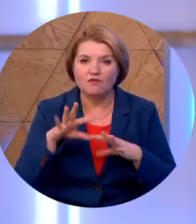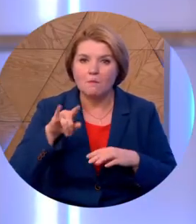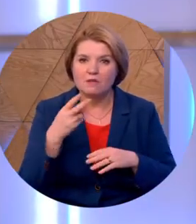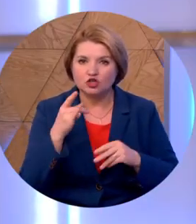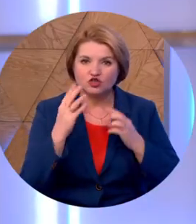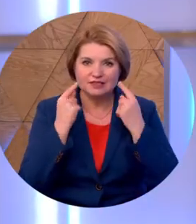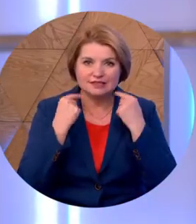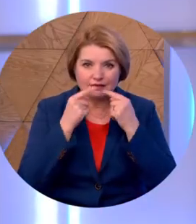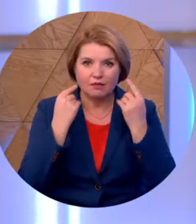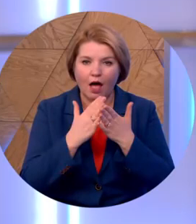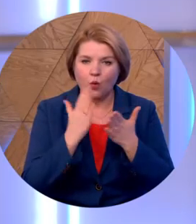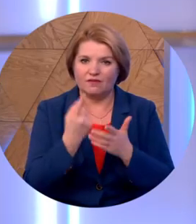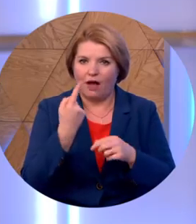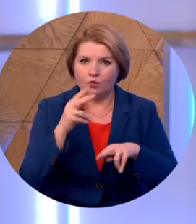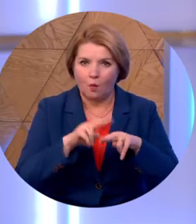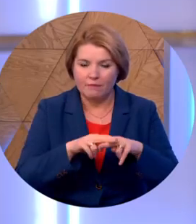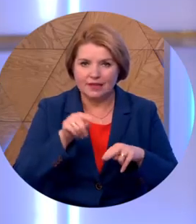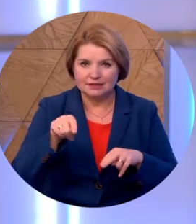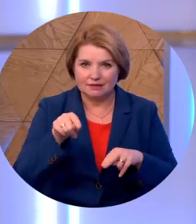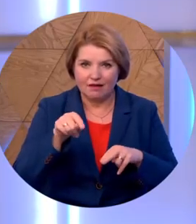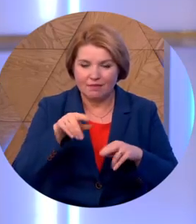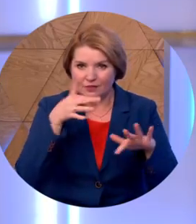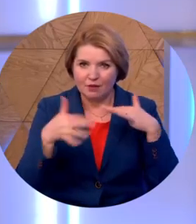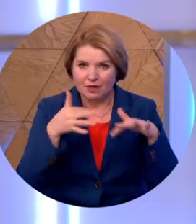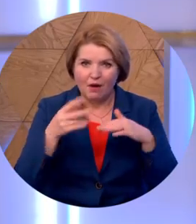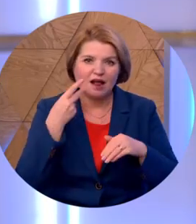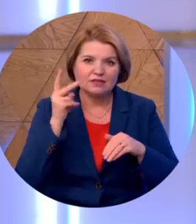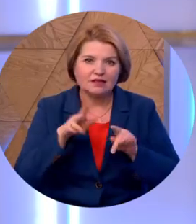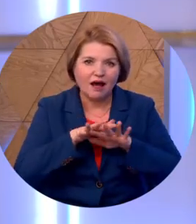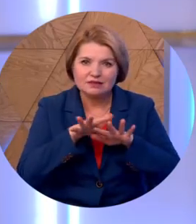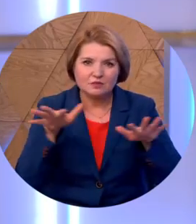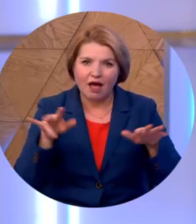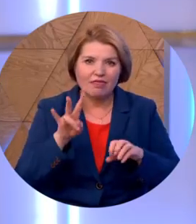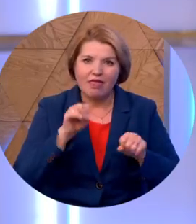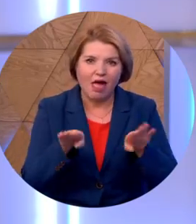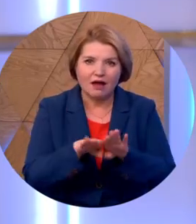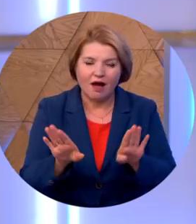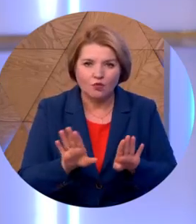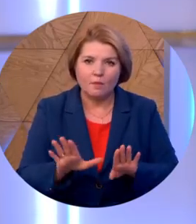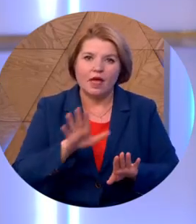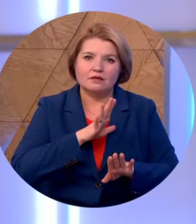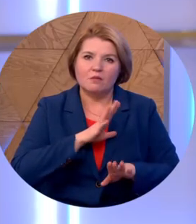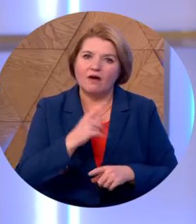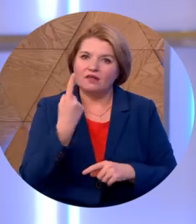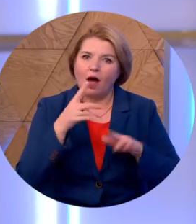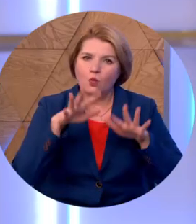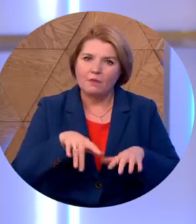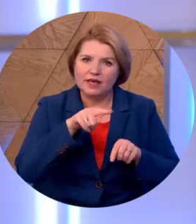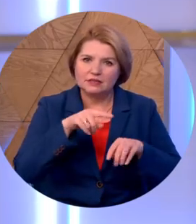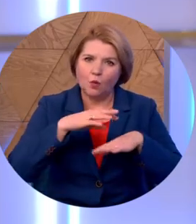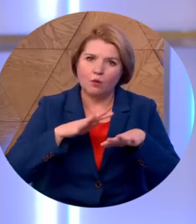концентрируется препарат распространяется не всегда равномерно и где-то он может подействовать больше где-то он может подействовать меньше